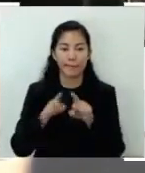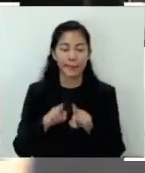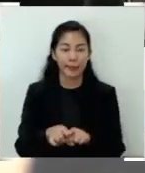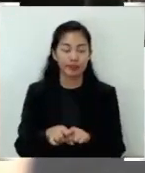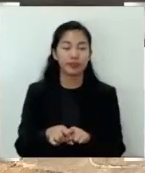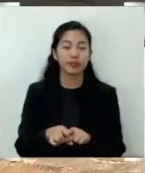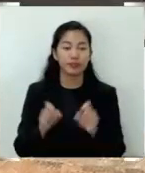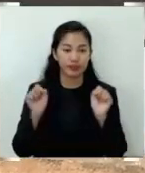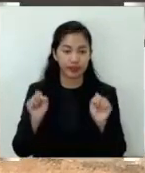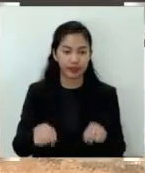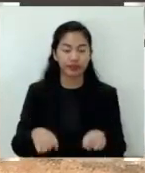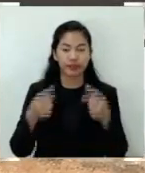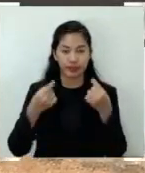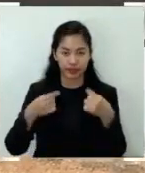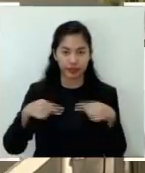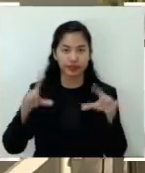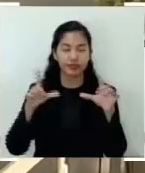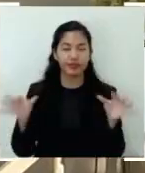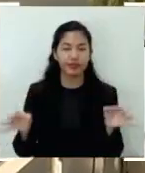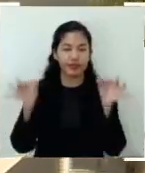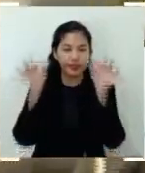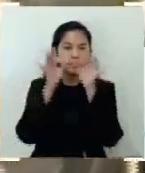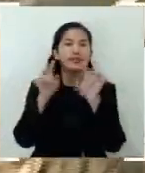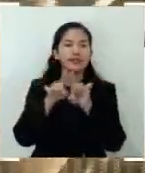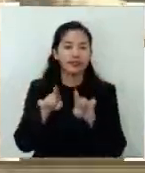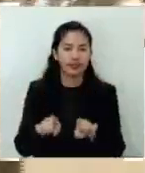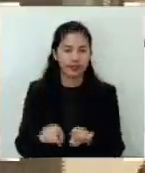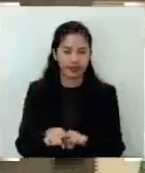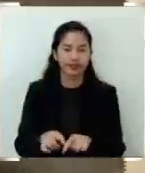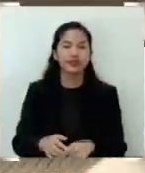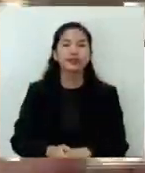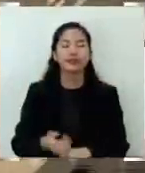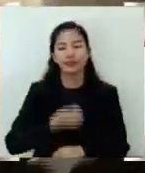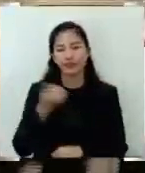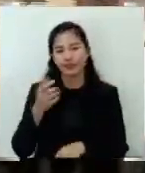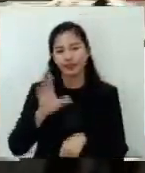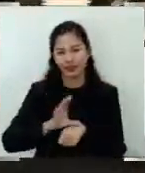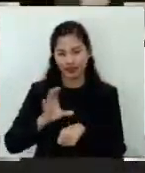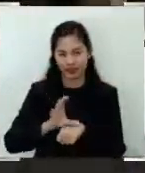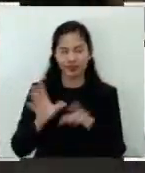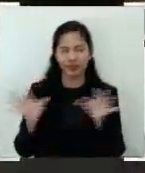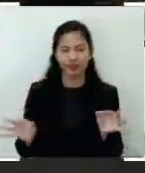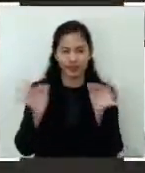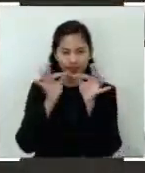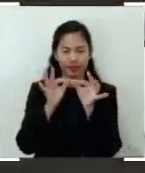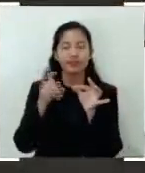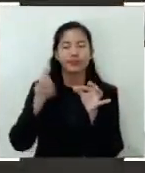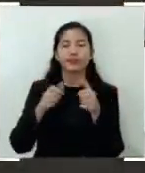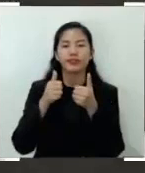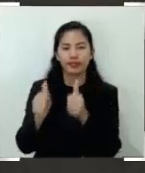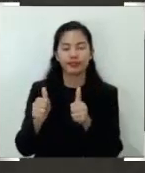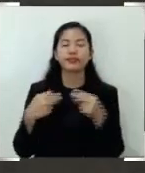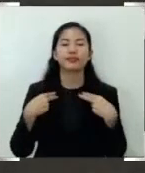ng online mass sa simbahan, pwede rin po magmisa sa ibang simbahan basta po't sundin ang minimum health protocols. Marin